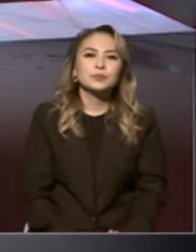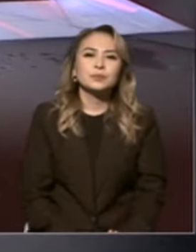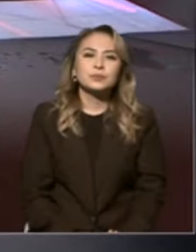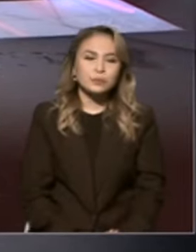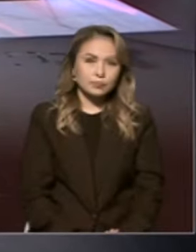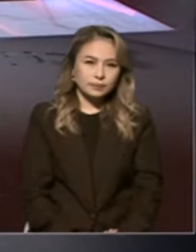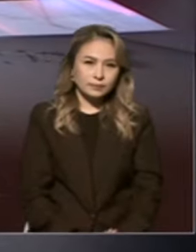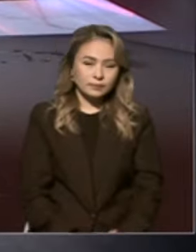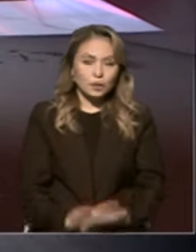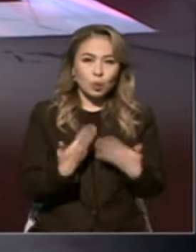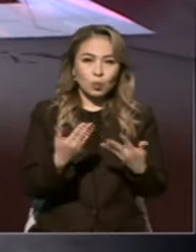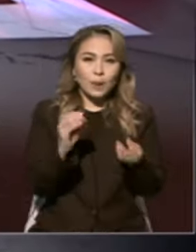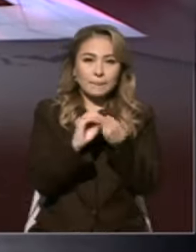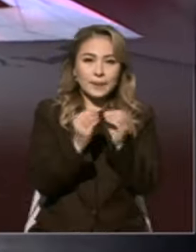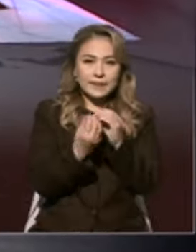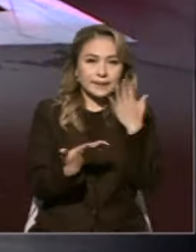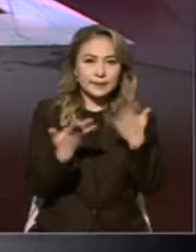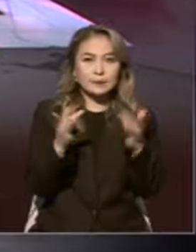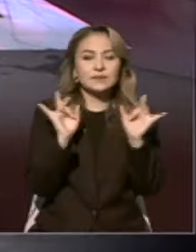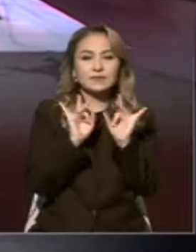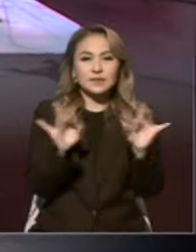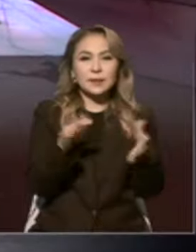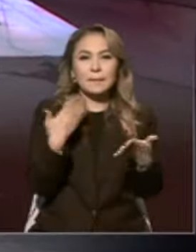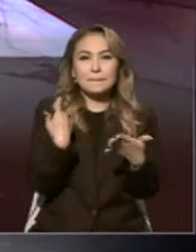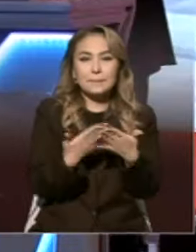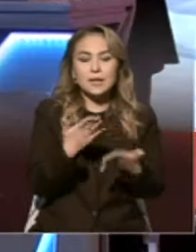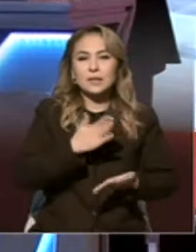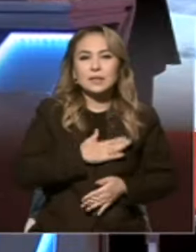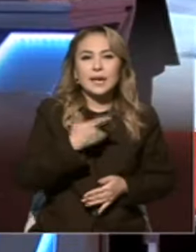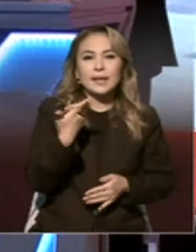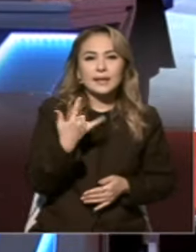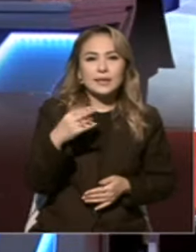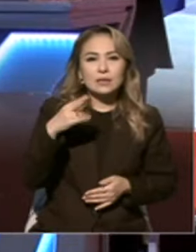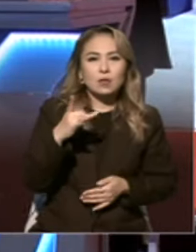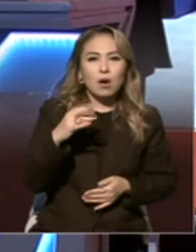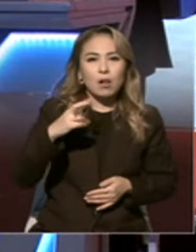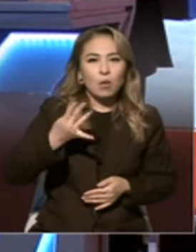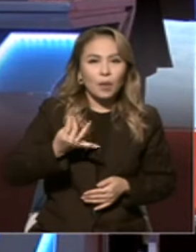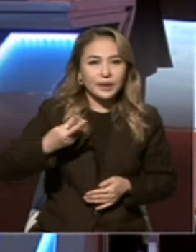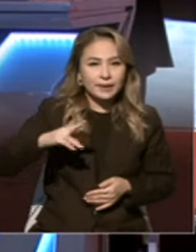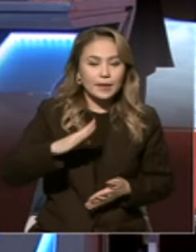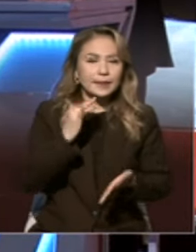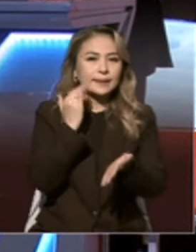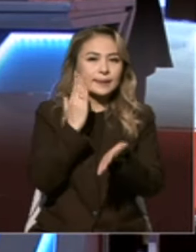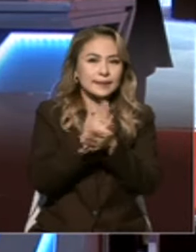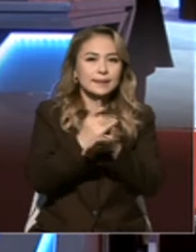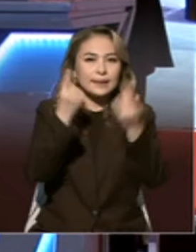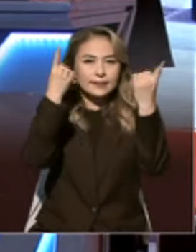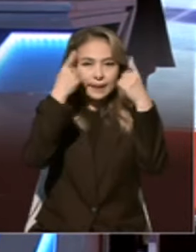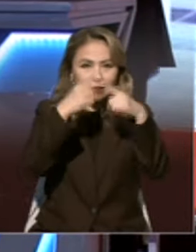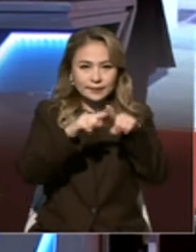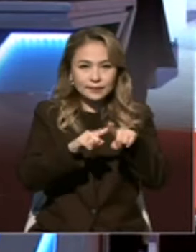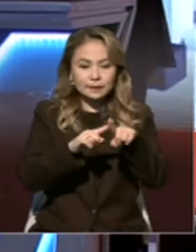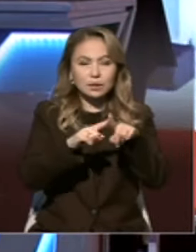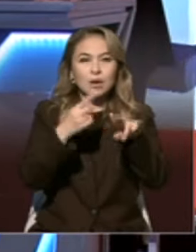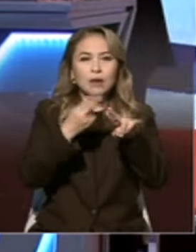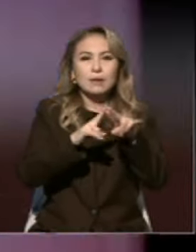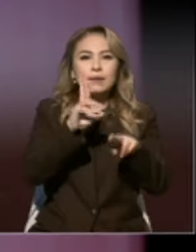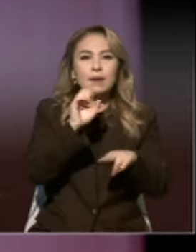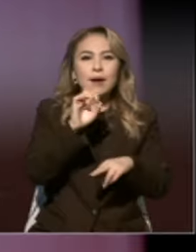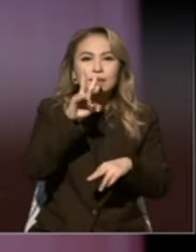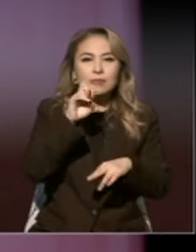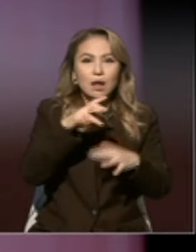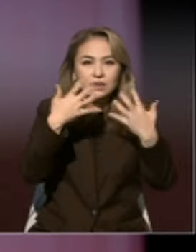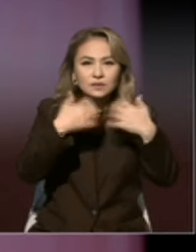Онда бұл мәселеге тоқталатын болсақ, бізде гидрология саласында гидротехниктер деген бар. Солар канал салған